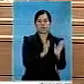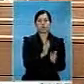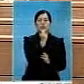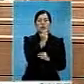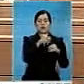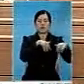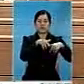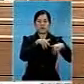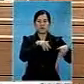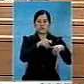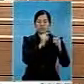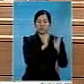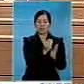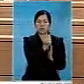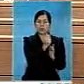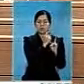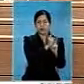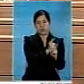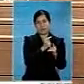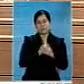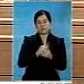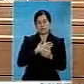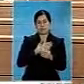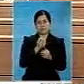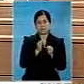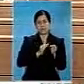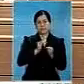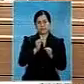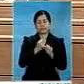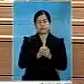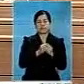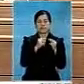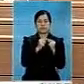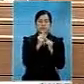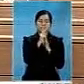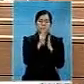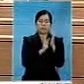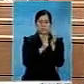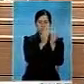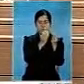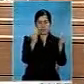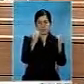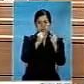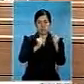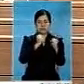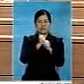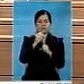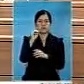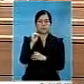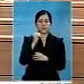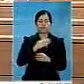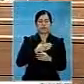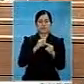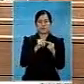ชนและผมอยากทำความเข้าใจนะครับว่าเมื่อปี40เนี่ยการเลือกสมาชิกวุฒิสภาเนี่ยเราใช้เขตจังหวัดเป็นเข